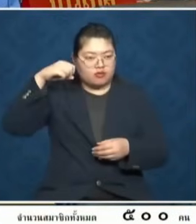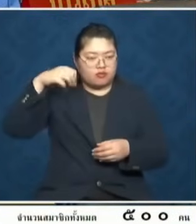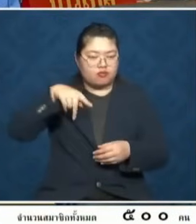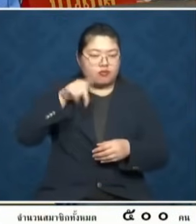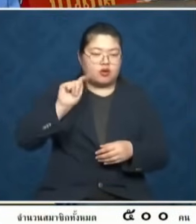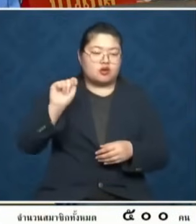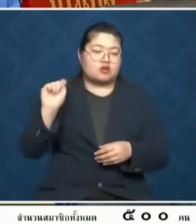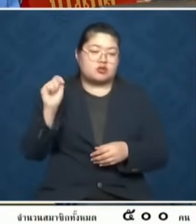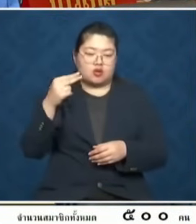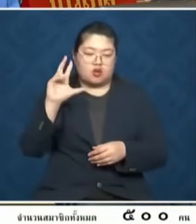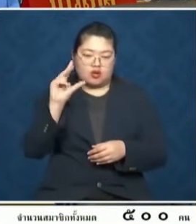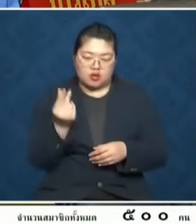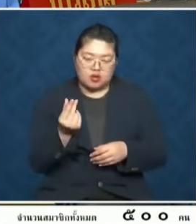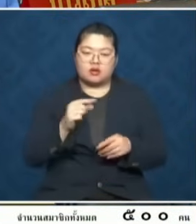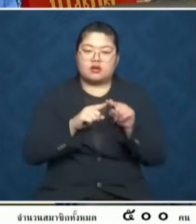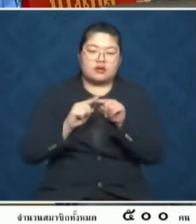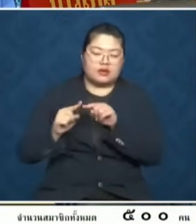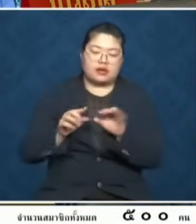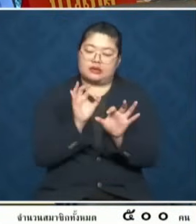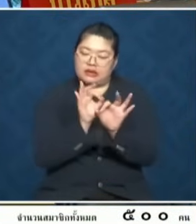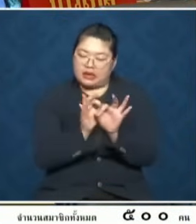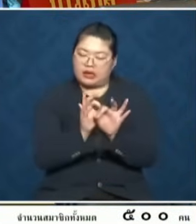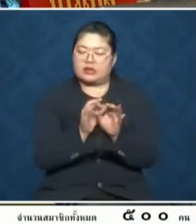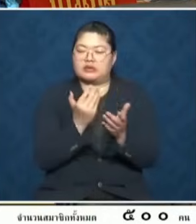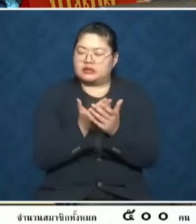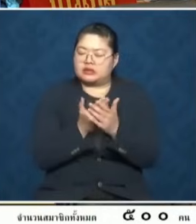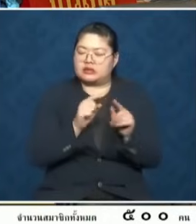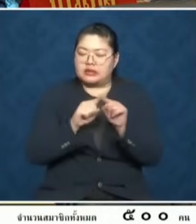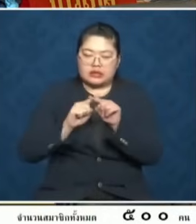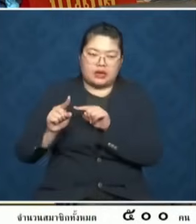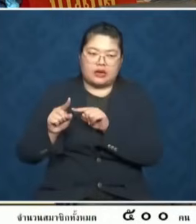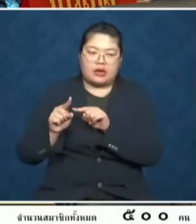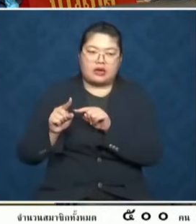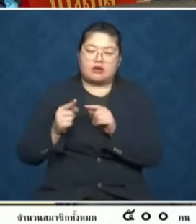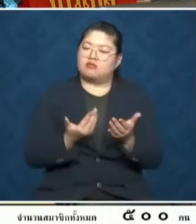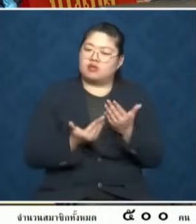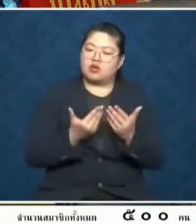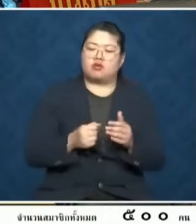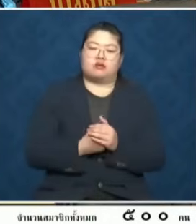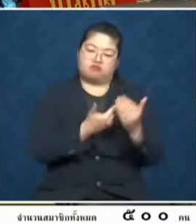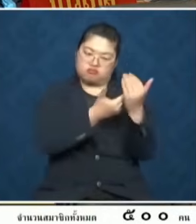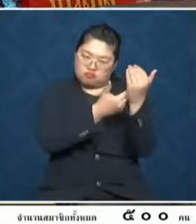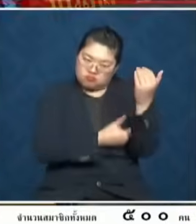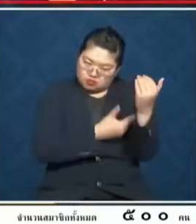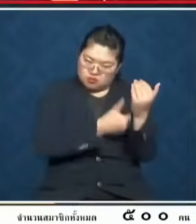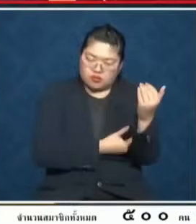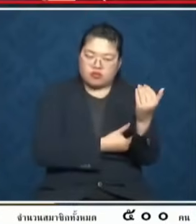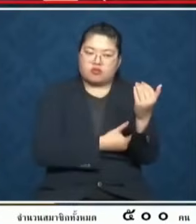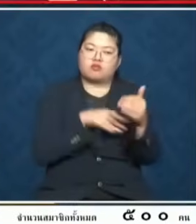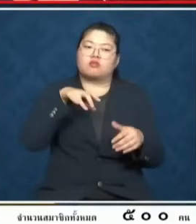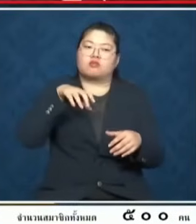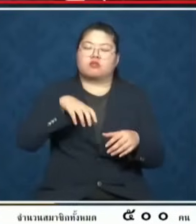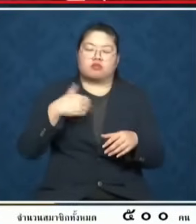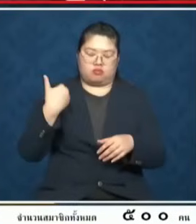ปตทนะคะรวมไปถึงบอธนาคารสถาบันการเงินหรือแม้แต่สำนักงานสลากกินแบ่งรัฐบาลด้วยก็